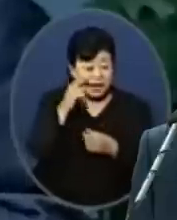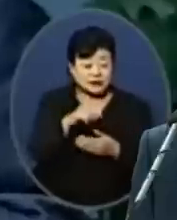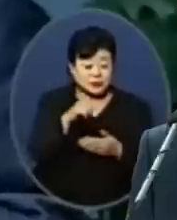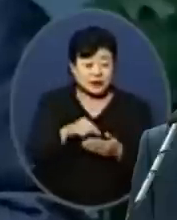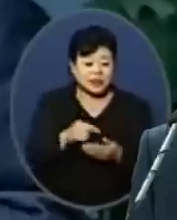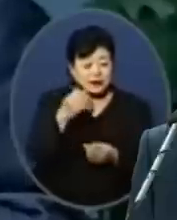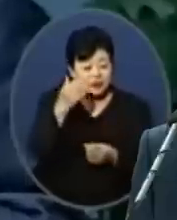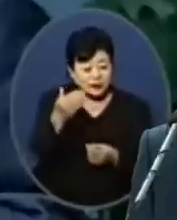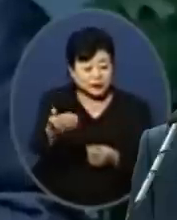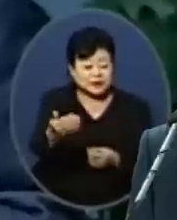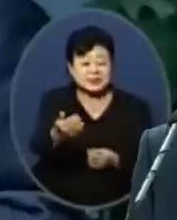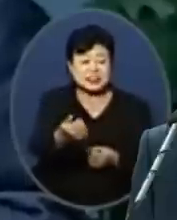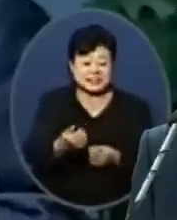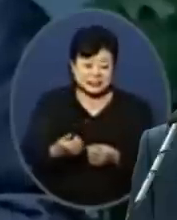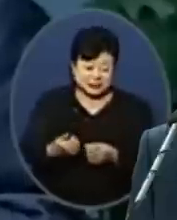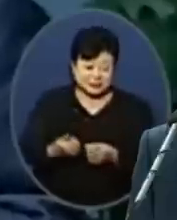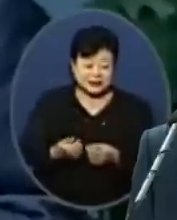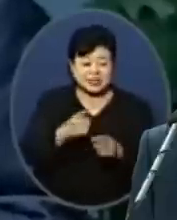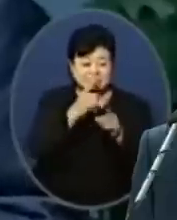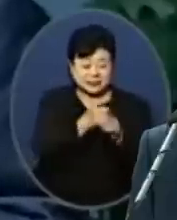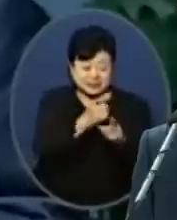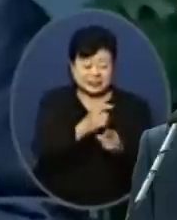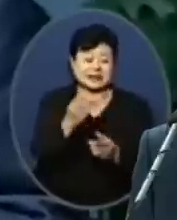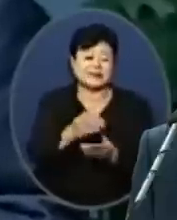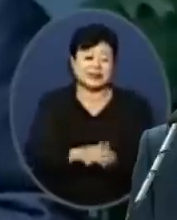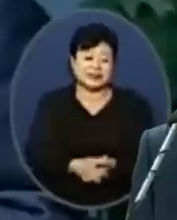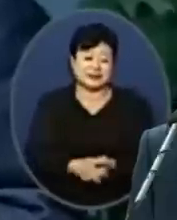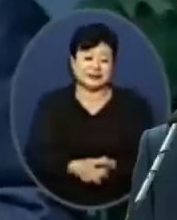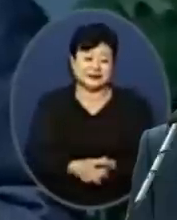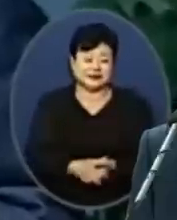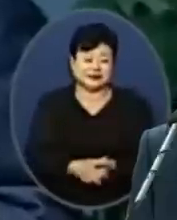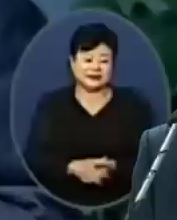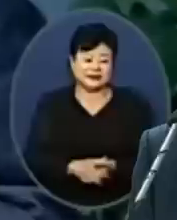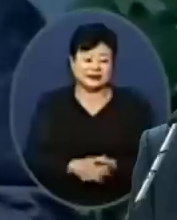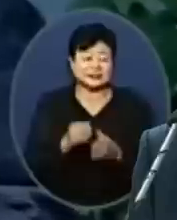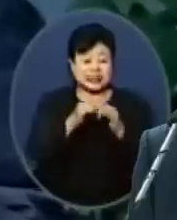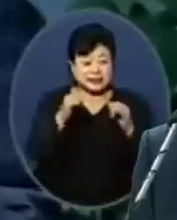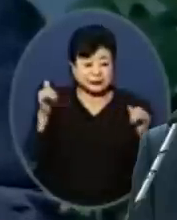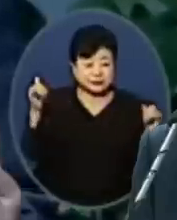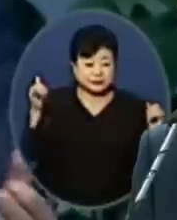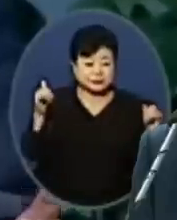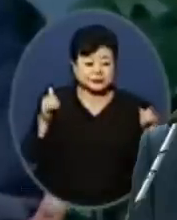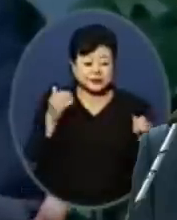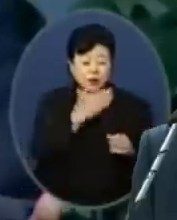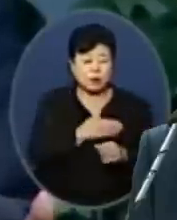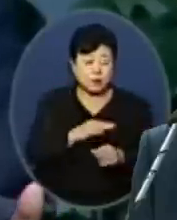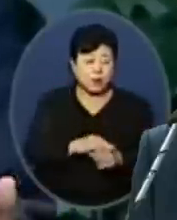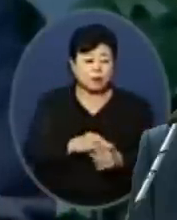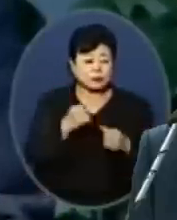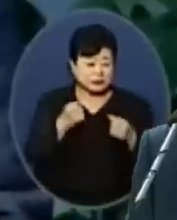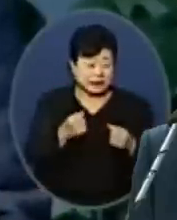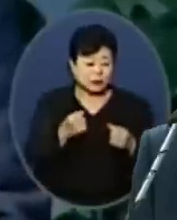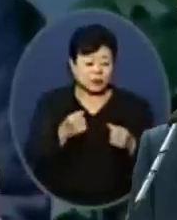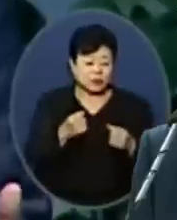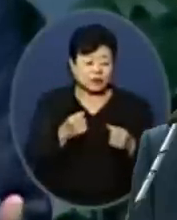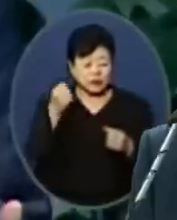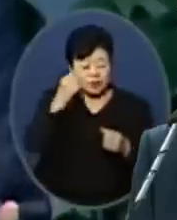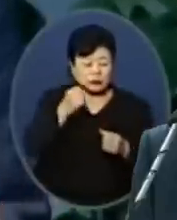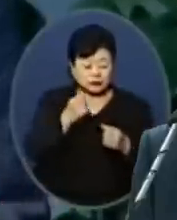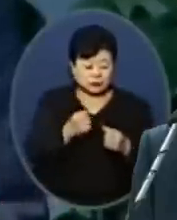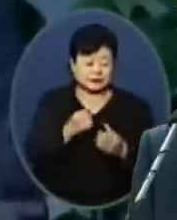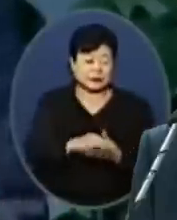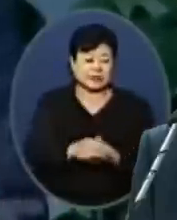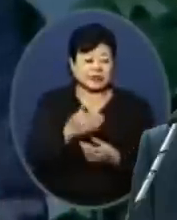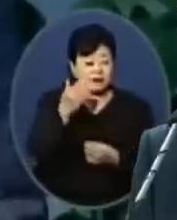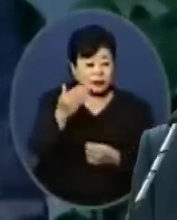속에서 여러분은 이미 승리자가 된 것이겠습니다. 사람은 육체적으로도 살고 영적으로도